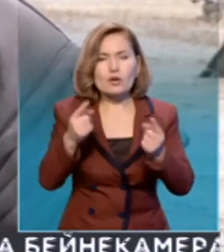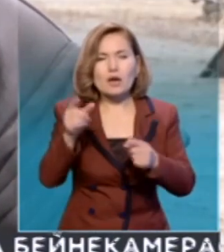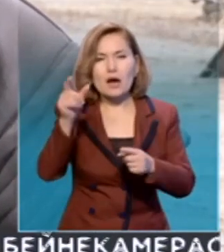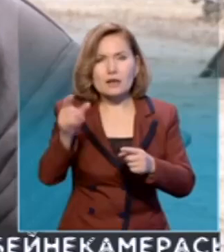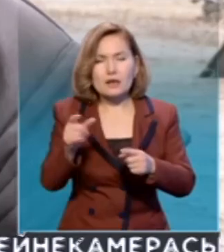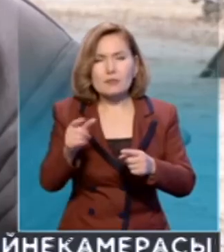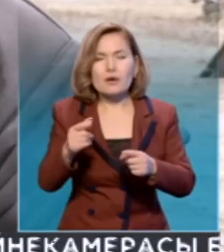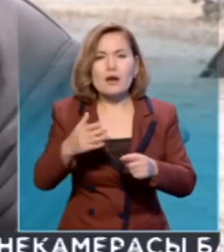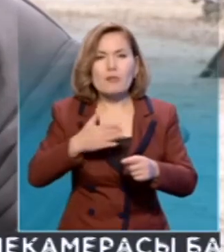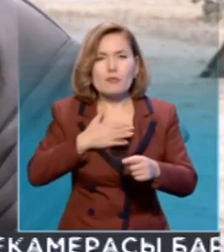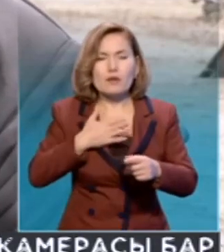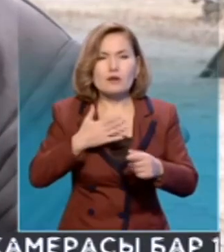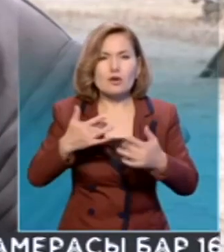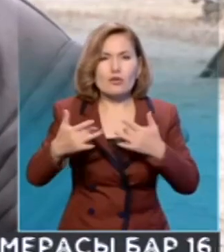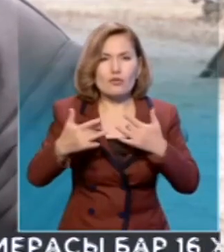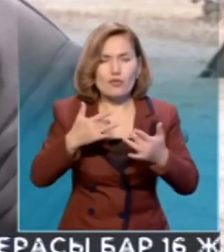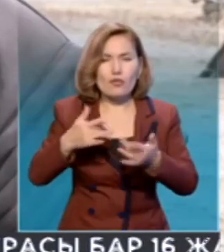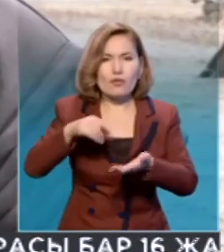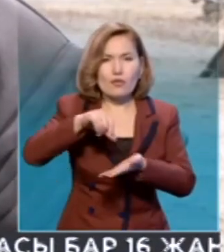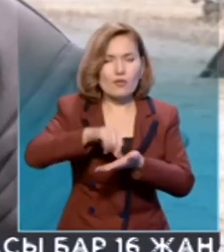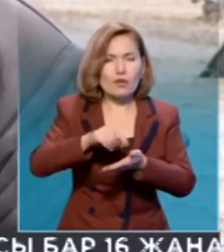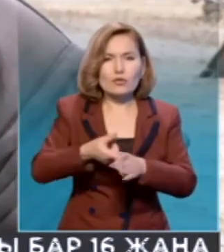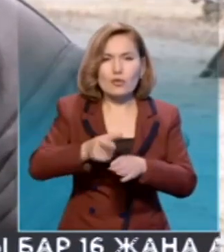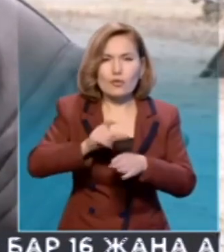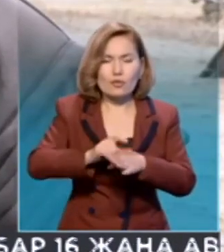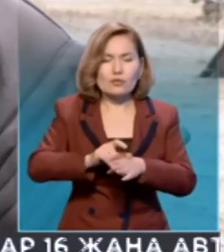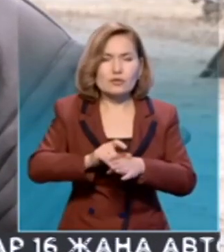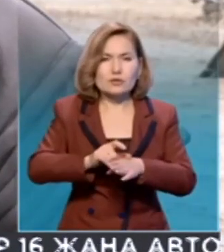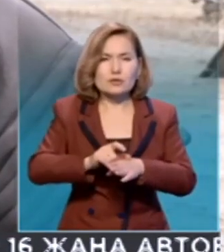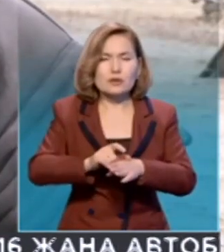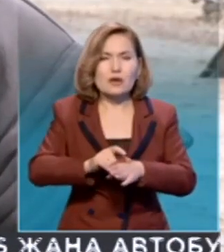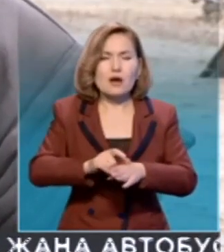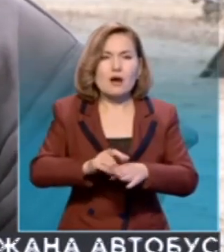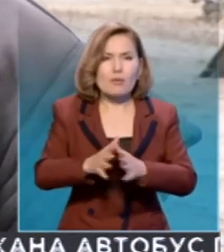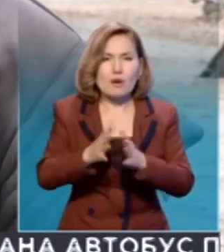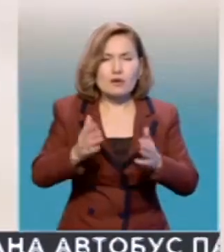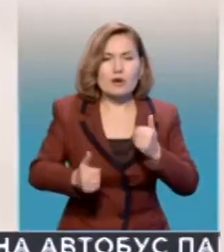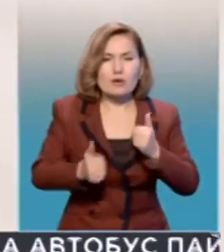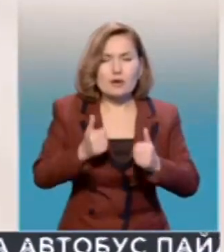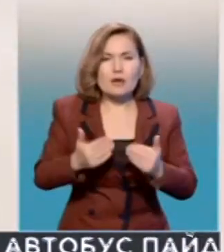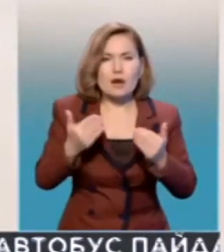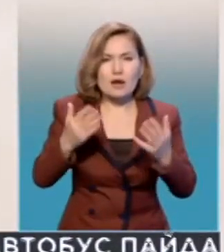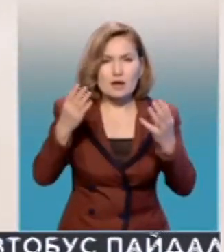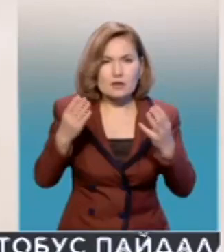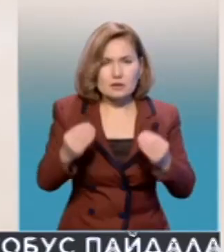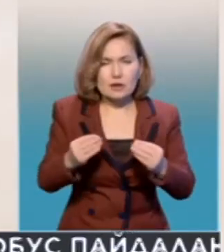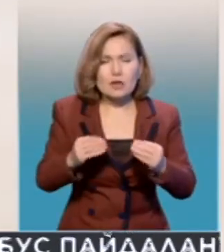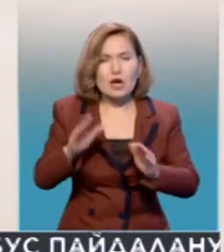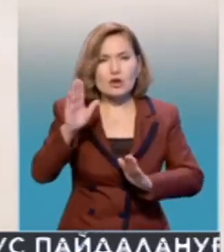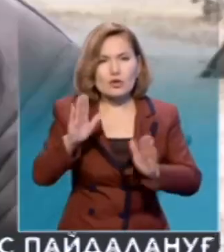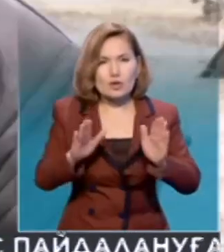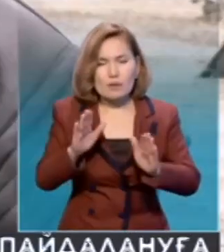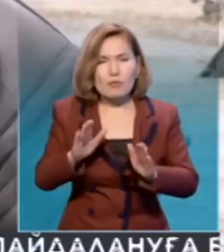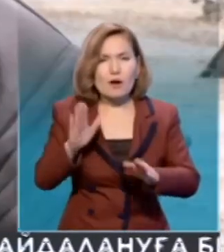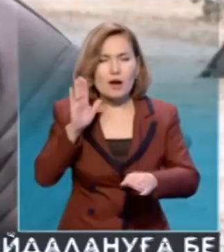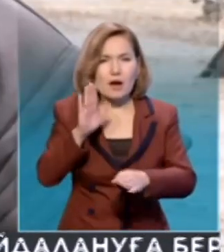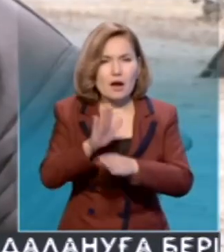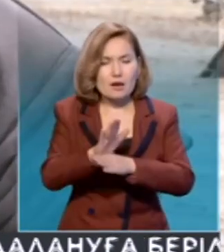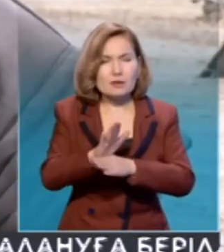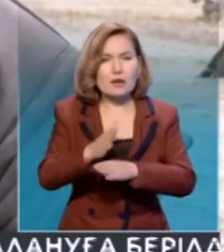сомдау ол ең әуелі үлкен бақыт. Сол үшін қазіргі режиссердің айтқанын